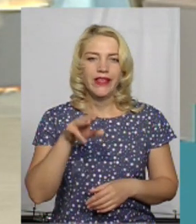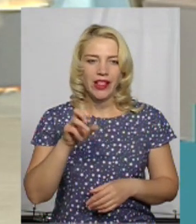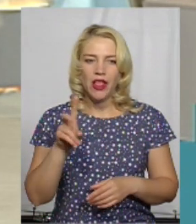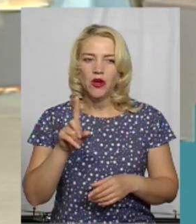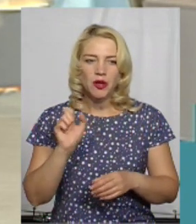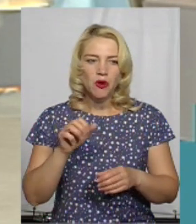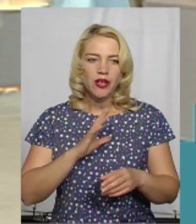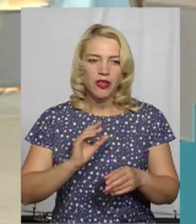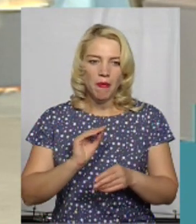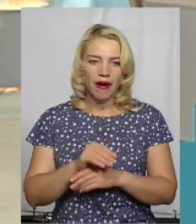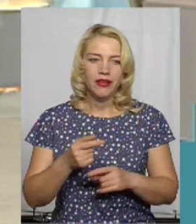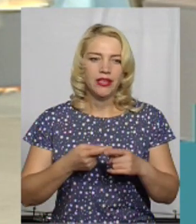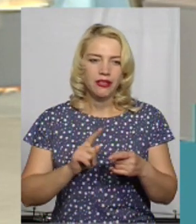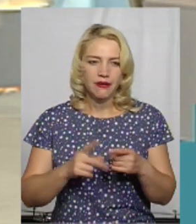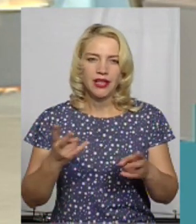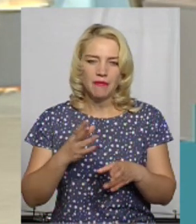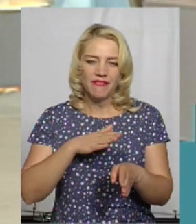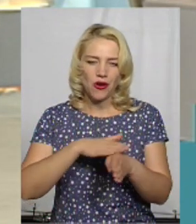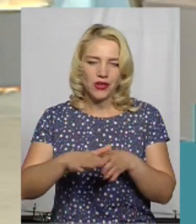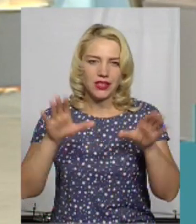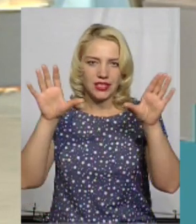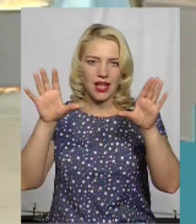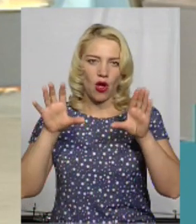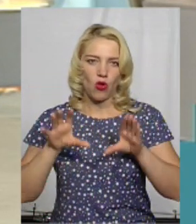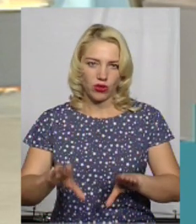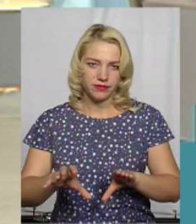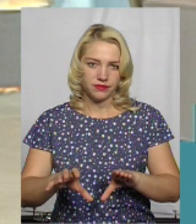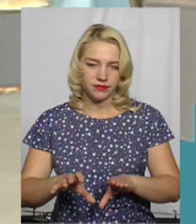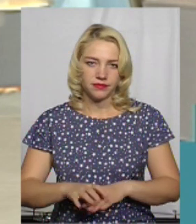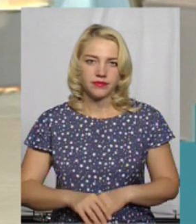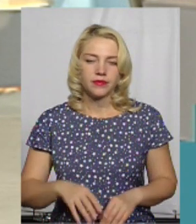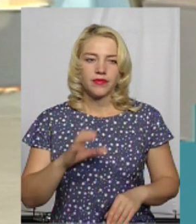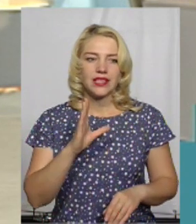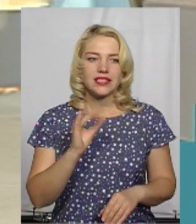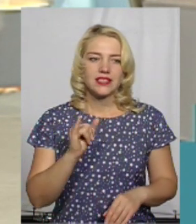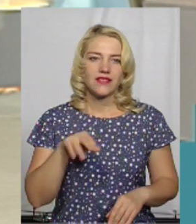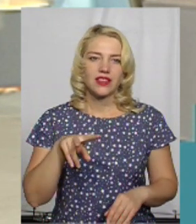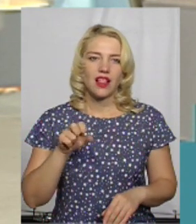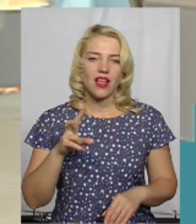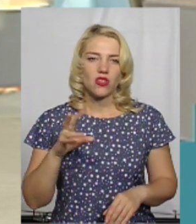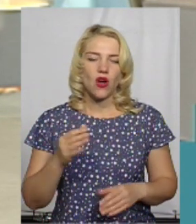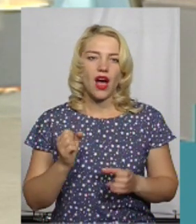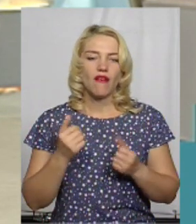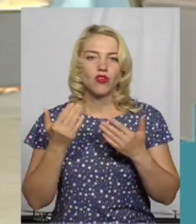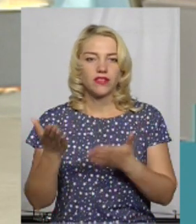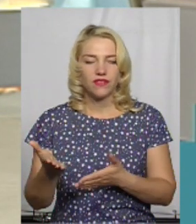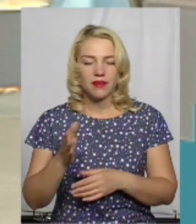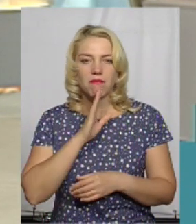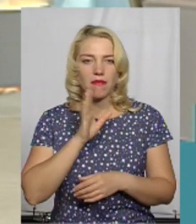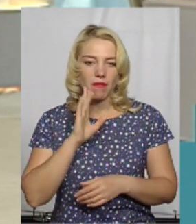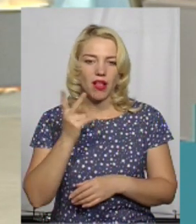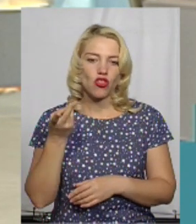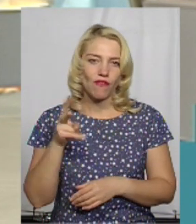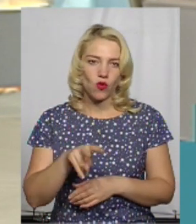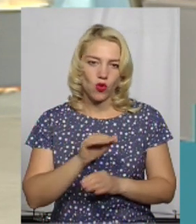до цього? Ми маємо дотримуватися чинного законодавства. Пані Світлано, а ось ви мама